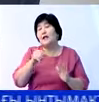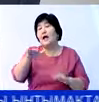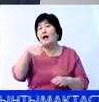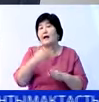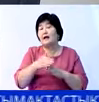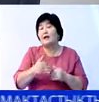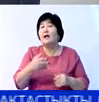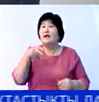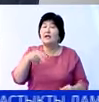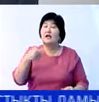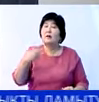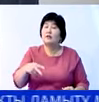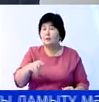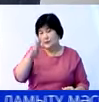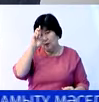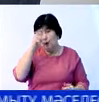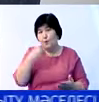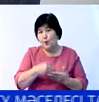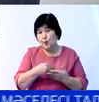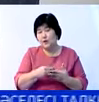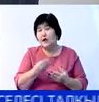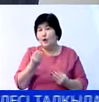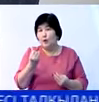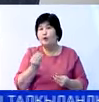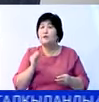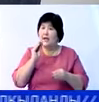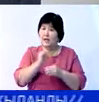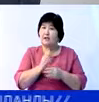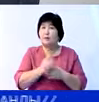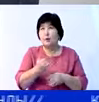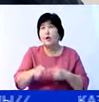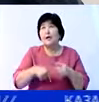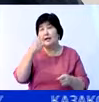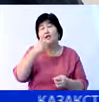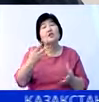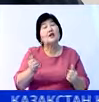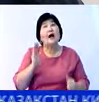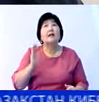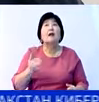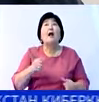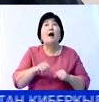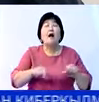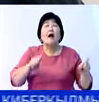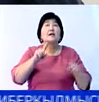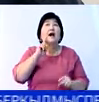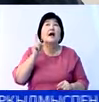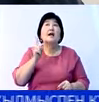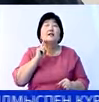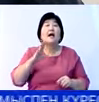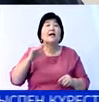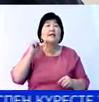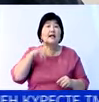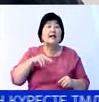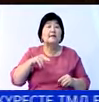жөнінде 2020 бюджеттің қосымша енгізіп отырмыз. Бұлар келесі жылға алады. Алқалы жиында жастар тәжірибесін